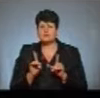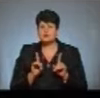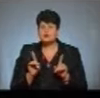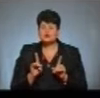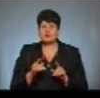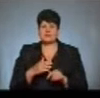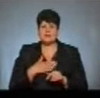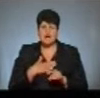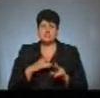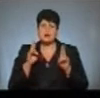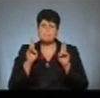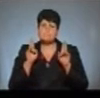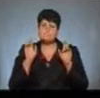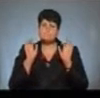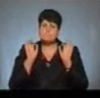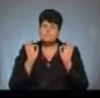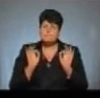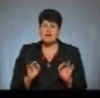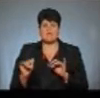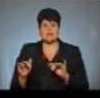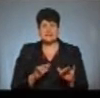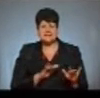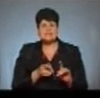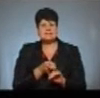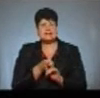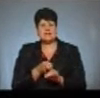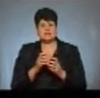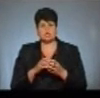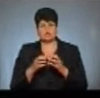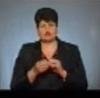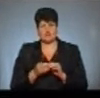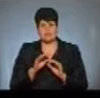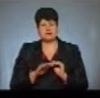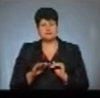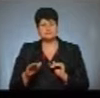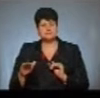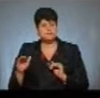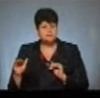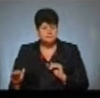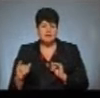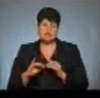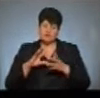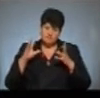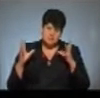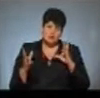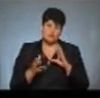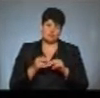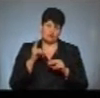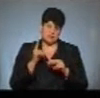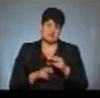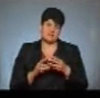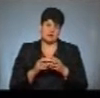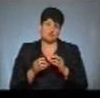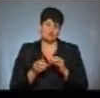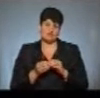від наших правильних, чітких дій залежить в якійсь мірі і результат у самих учасників, і в цілому, в кінцевому